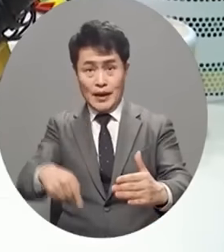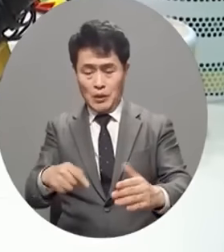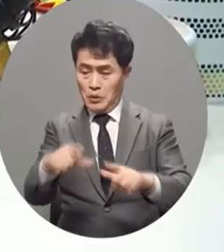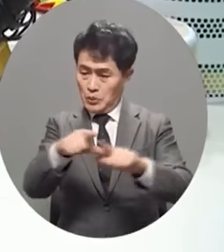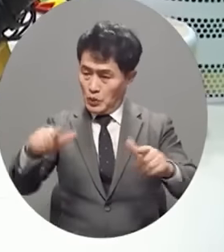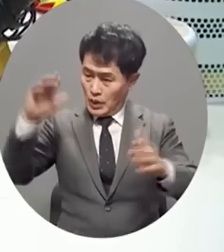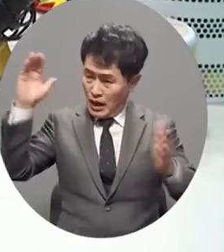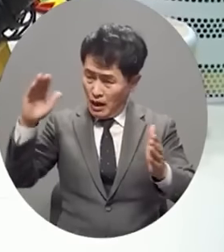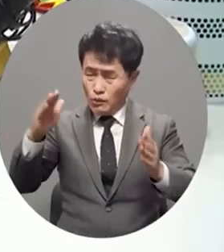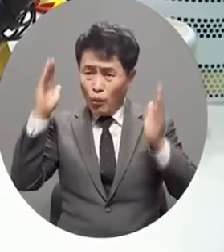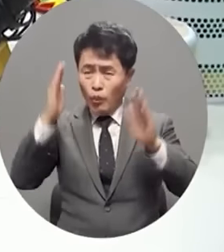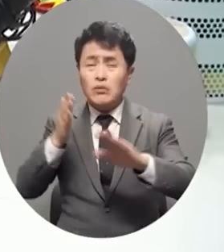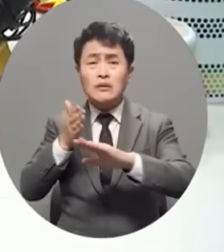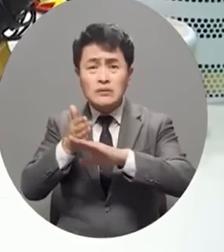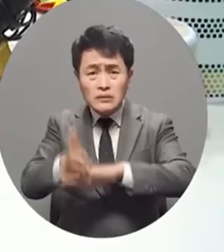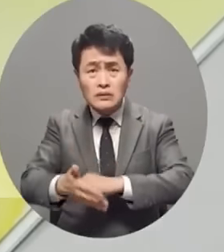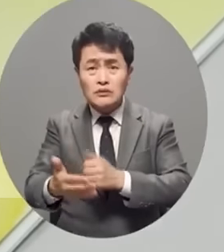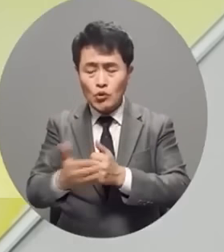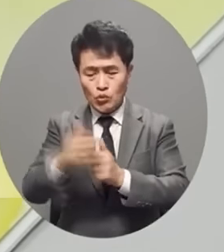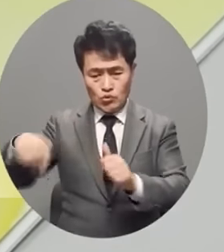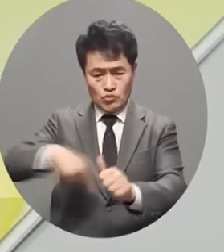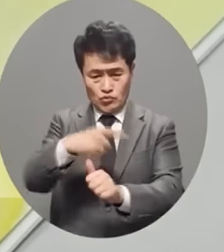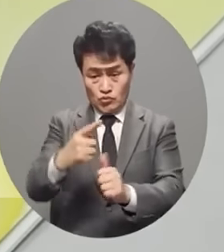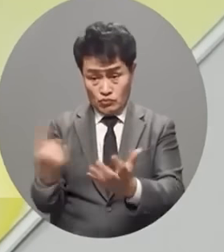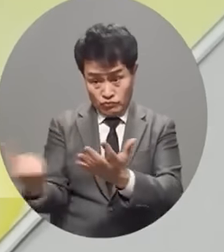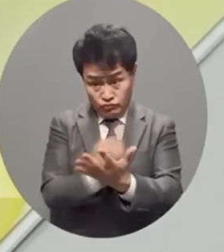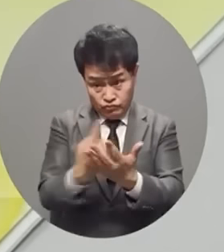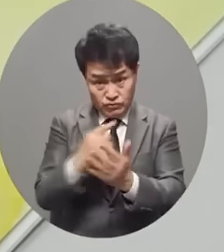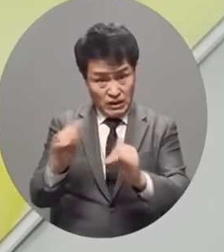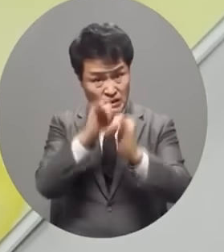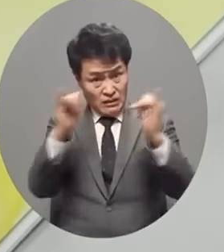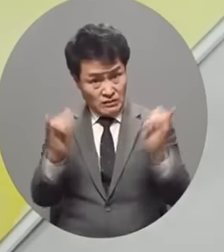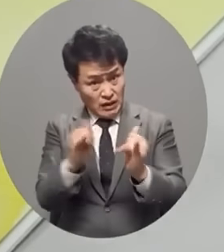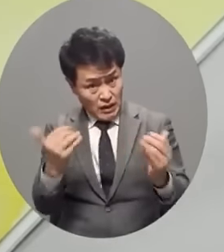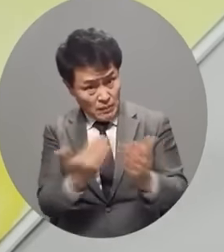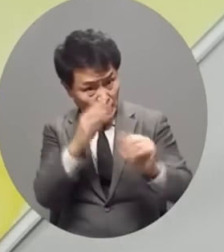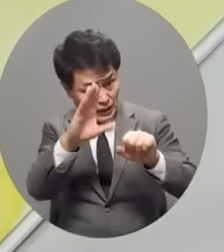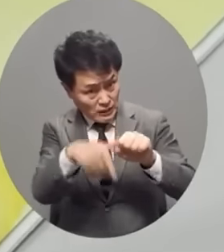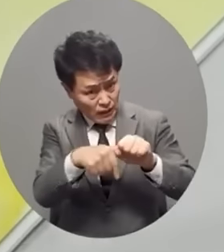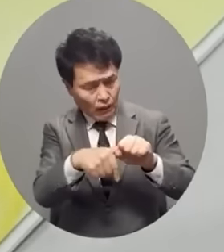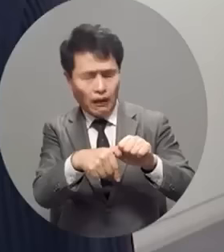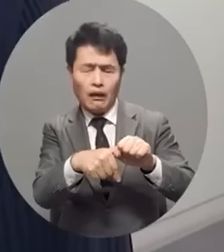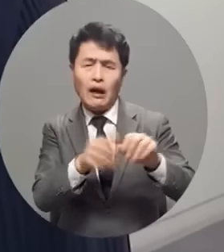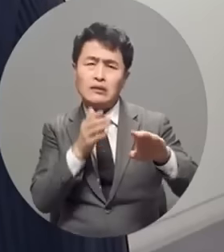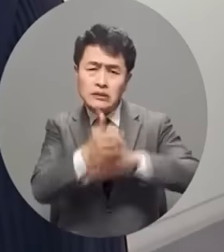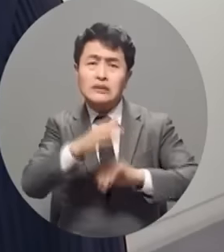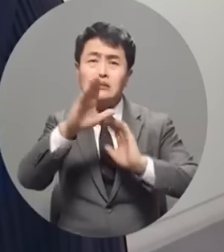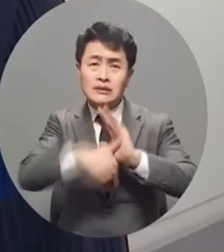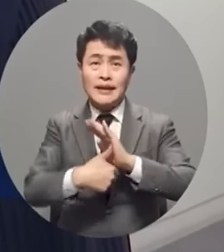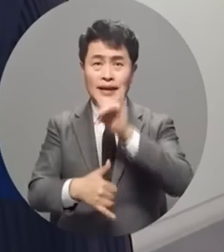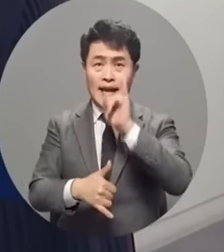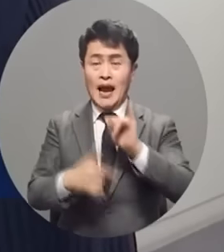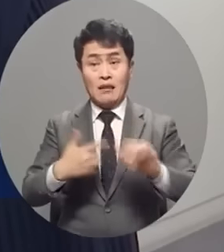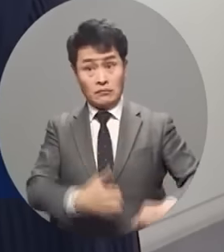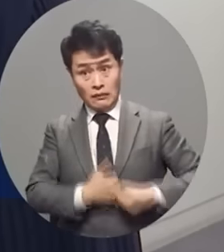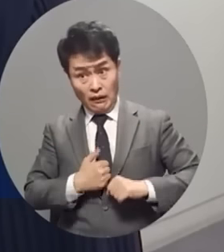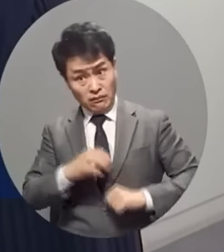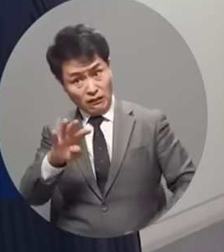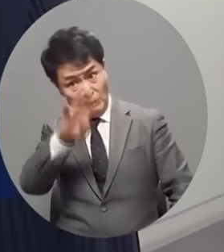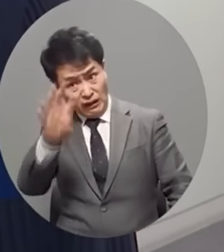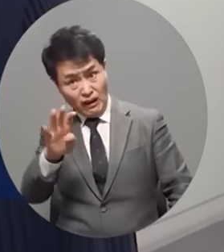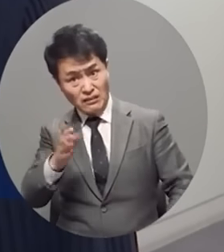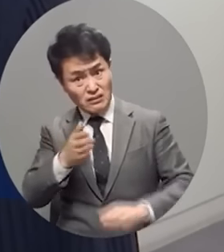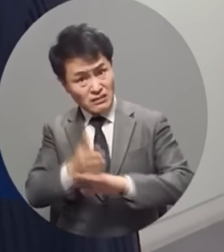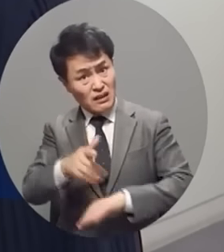학생들보다 학습이 뒤처지기 쉽고 주변과 어울리는 사회성의 발달 시기를 놓칠 때도 있습니다. 게으른 거 아니야? 늦된 거